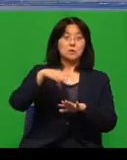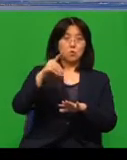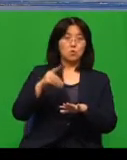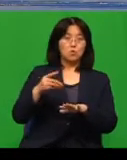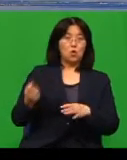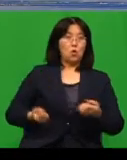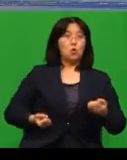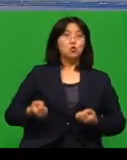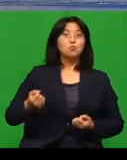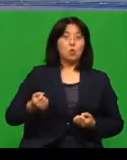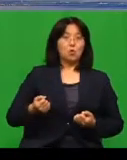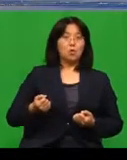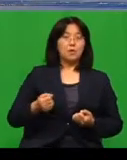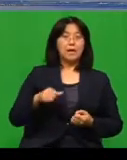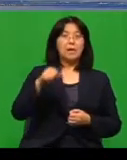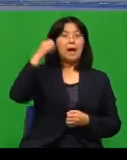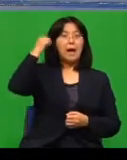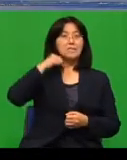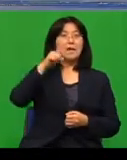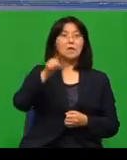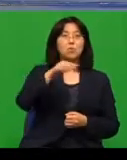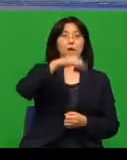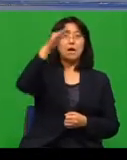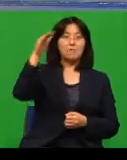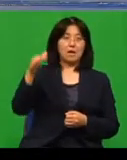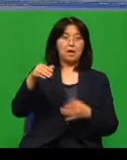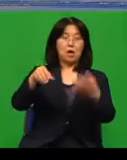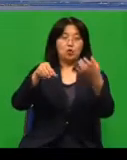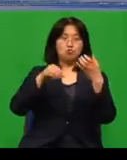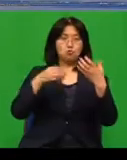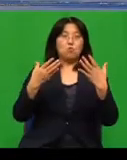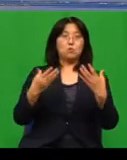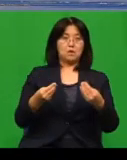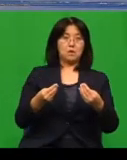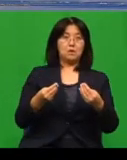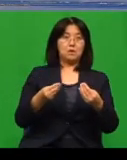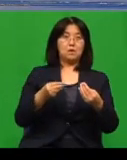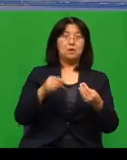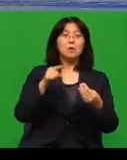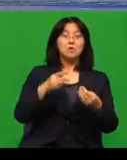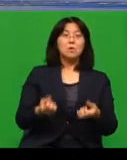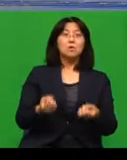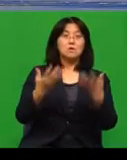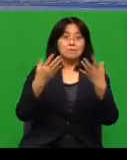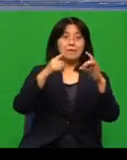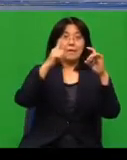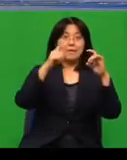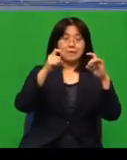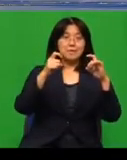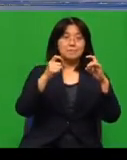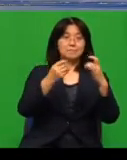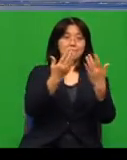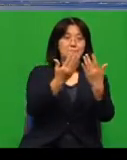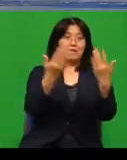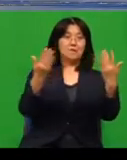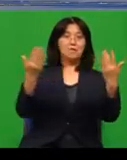撲で朝乃山関の優勝ということもありますから、これを祝する写真パネル、手形等